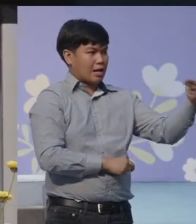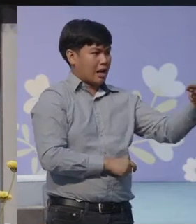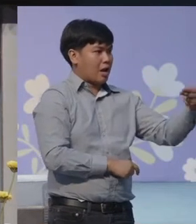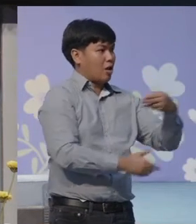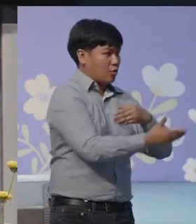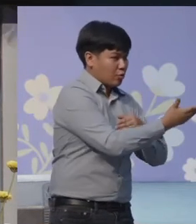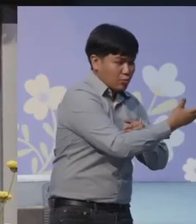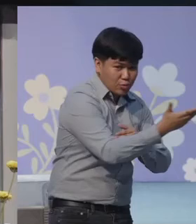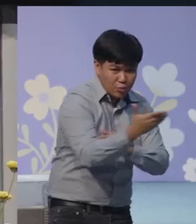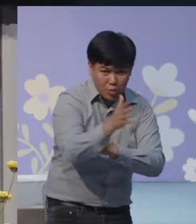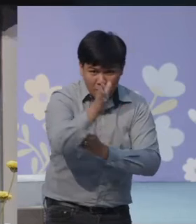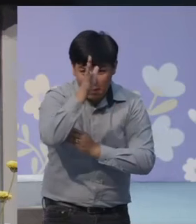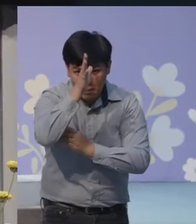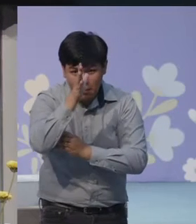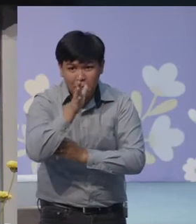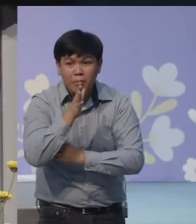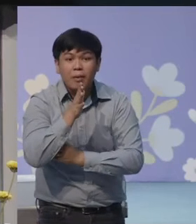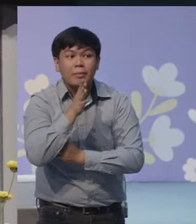mga nanay, mga tatay,